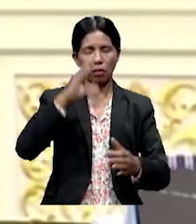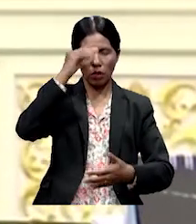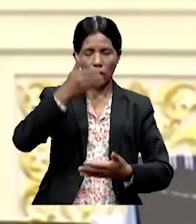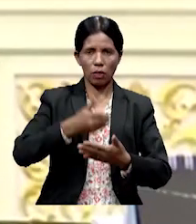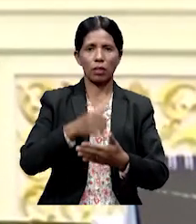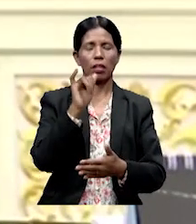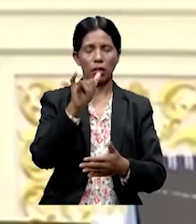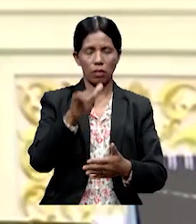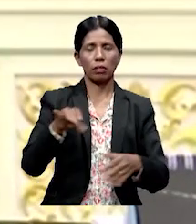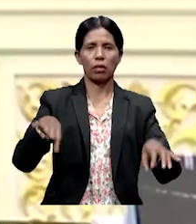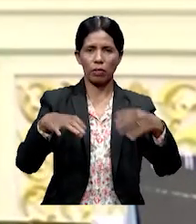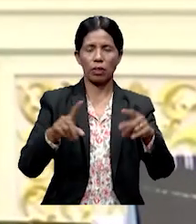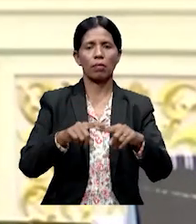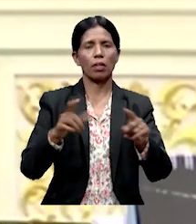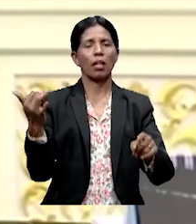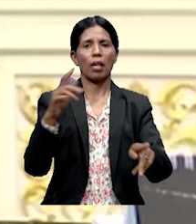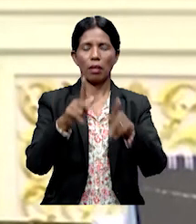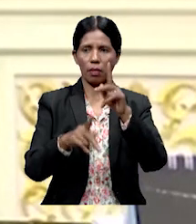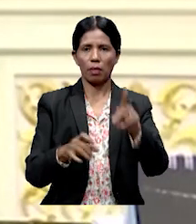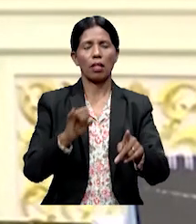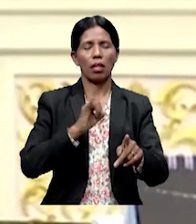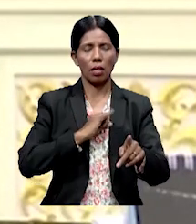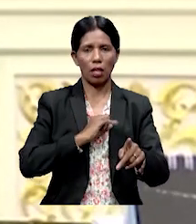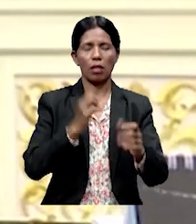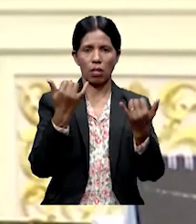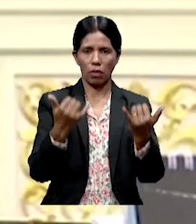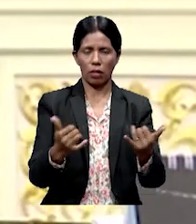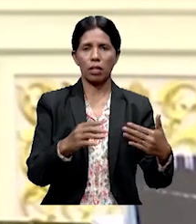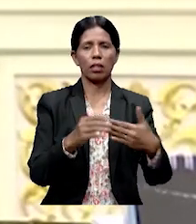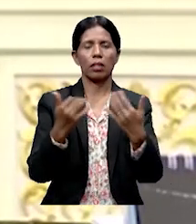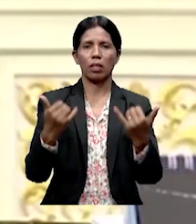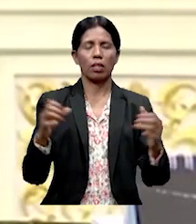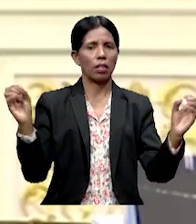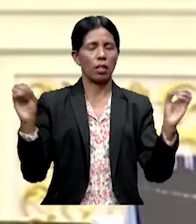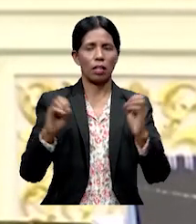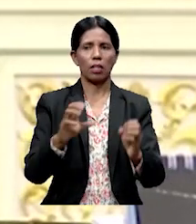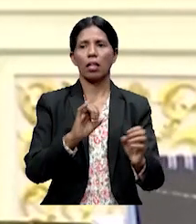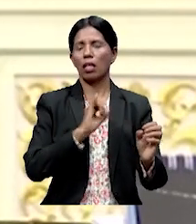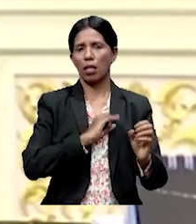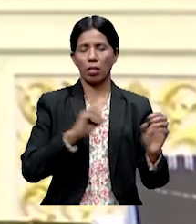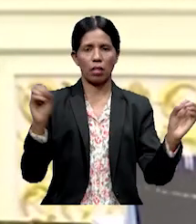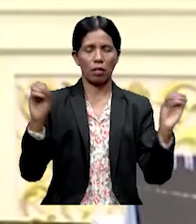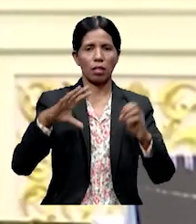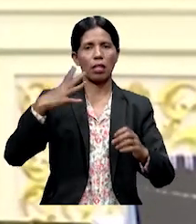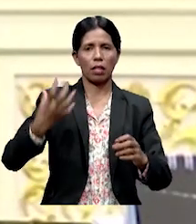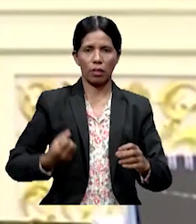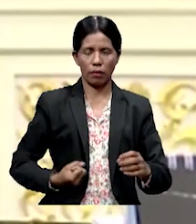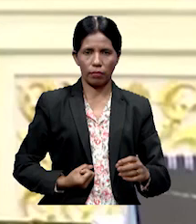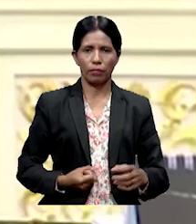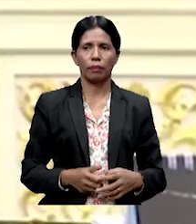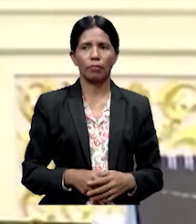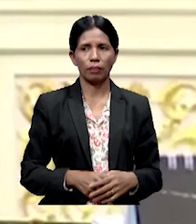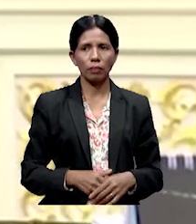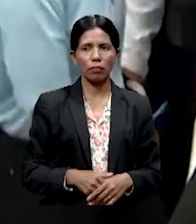hau serviço, mas be ema sira nebe hau comanda agora, la iha poder, hau la iha poder ona.